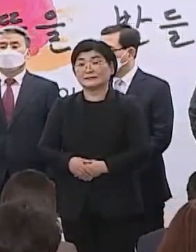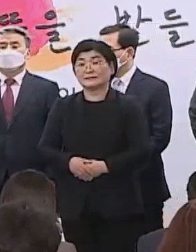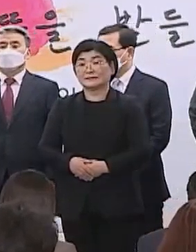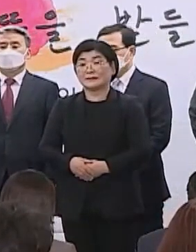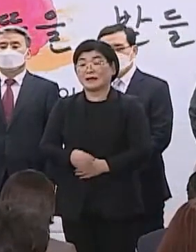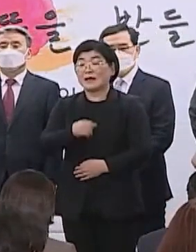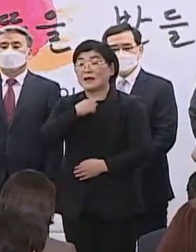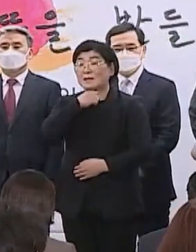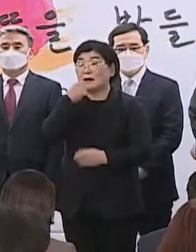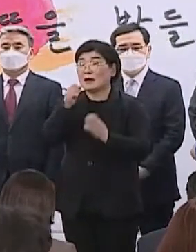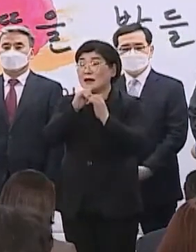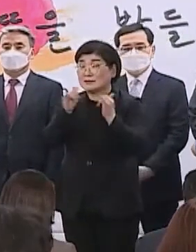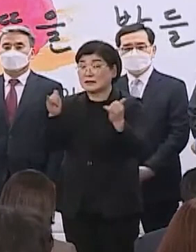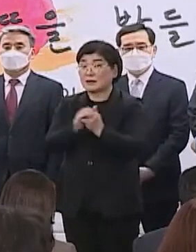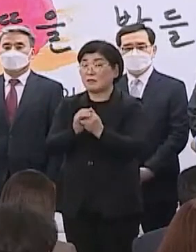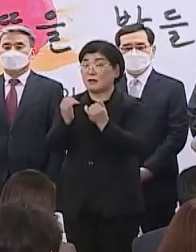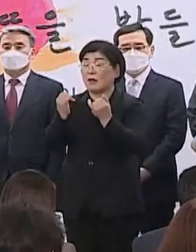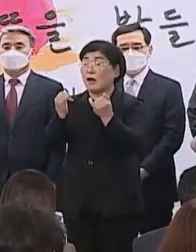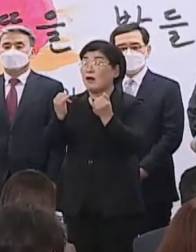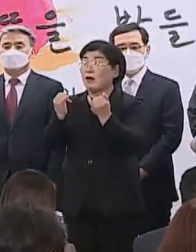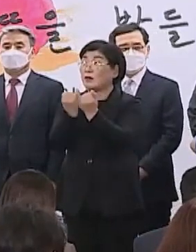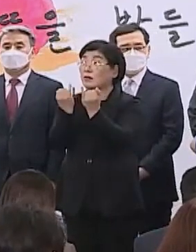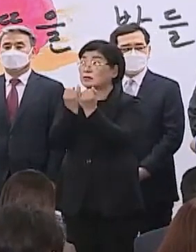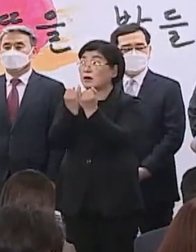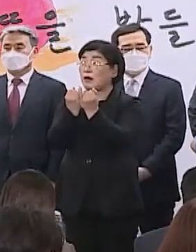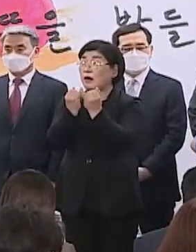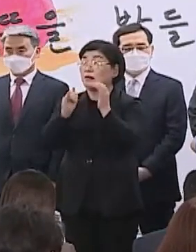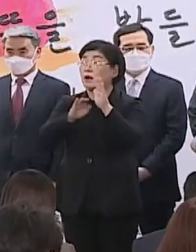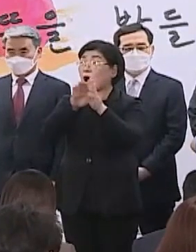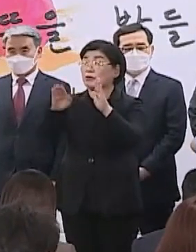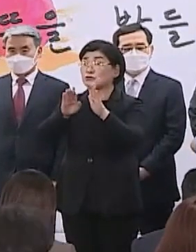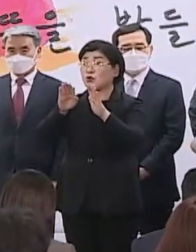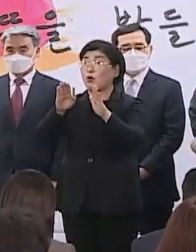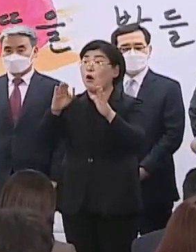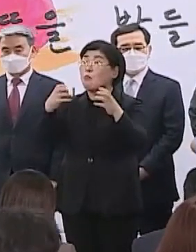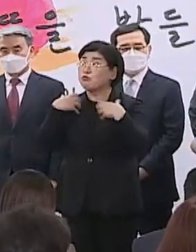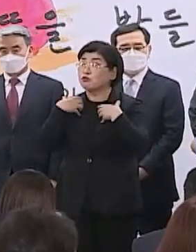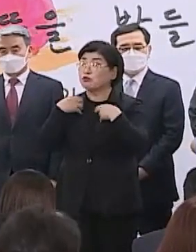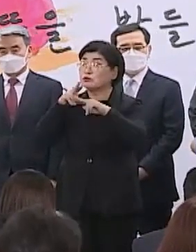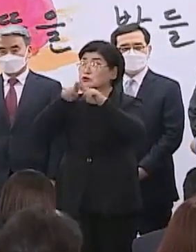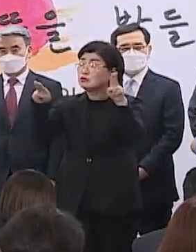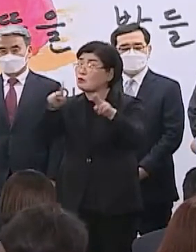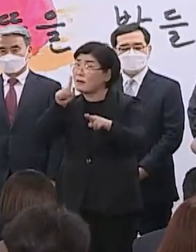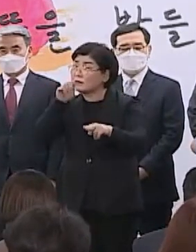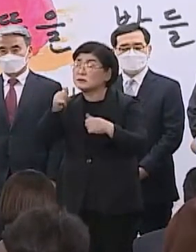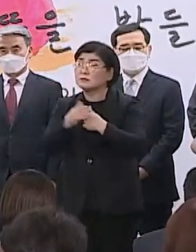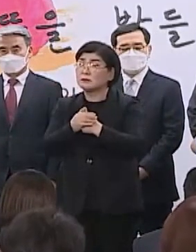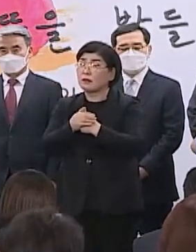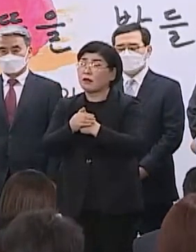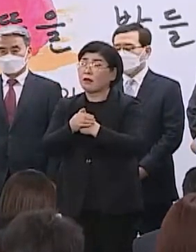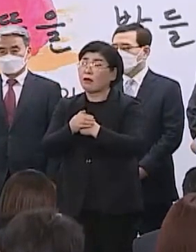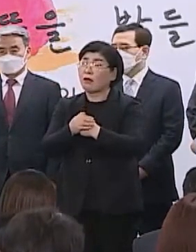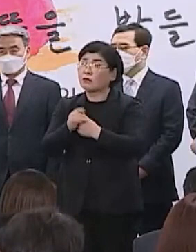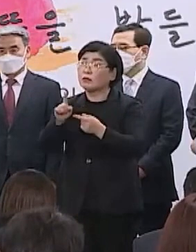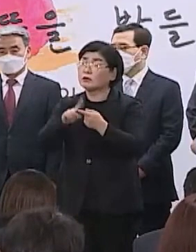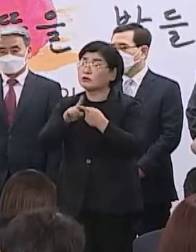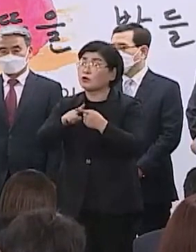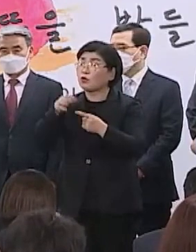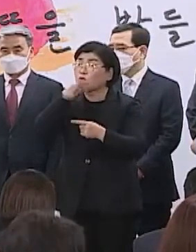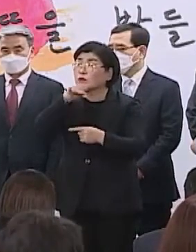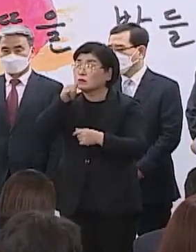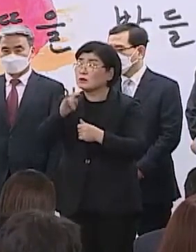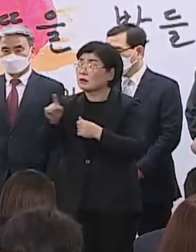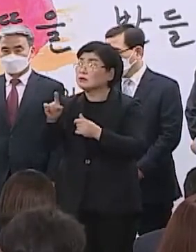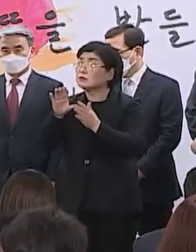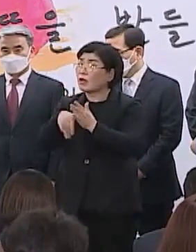당선인 공약이 여가부 폐지인데 후보자에 임명이 되셨습니다. 당선인 공약은 여전히 유효하다고 했는데요. 부처 개편 시기는 대략 언제쯤으로 될